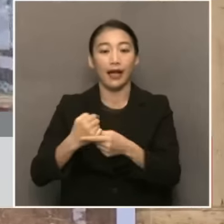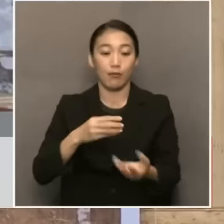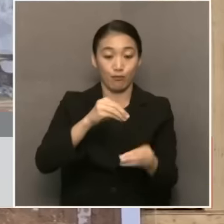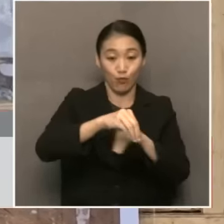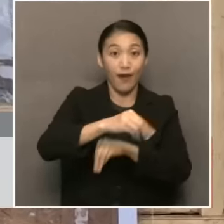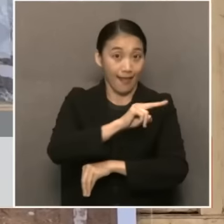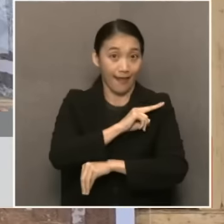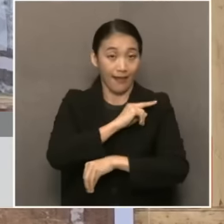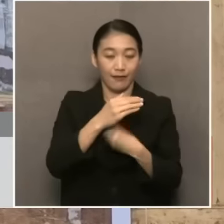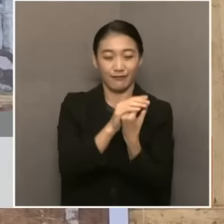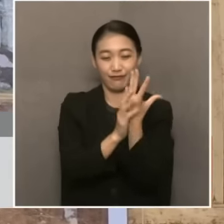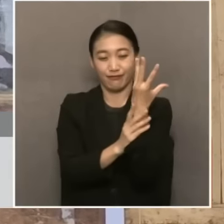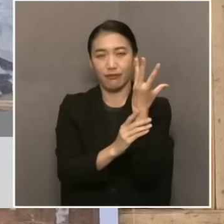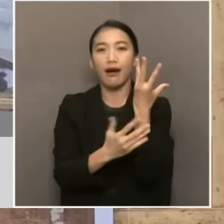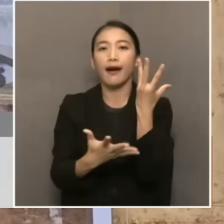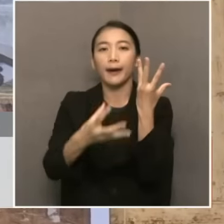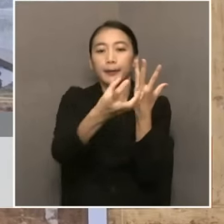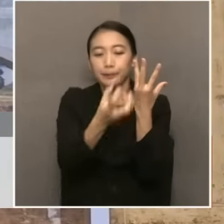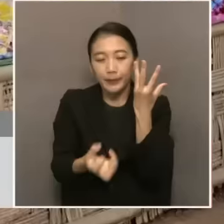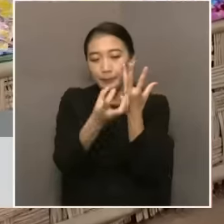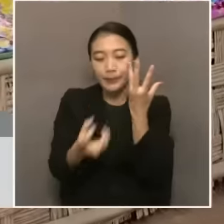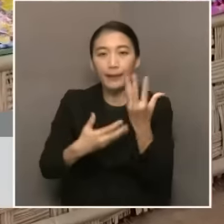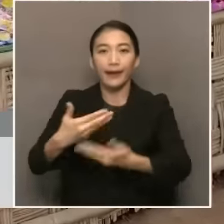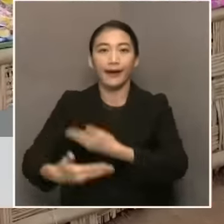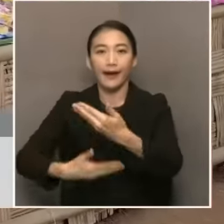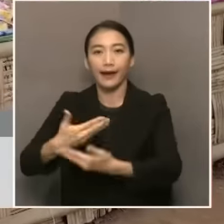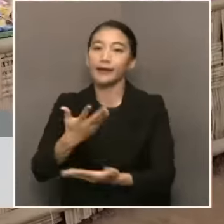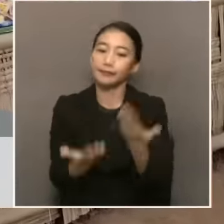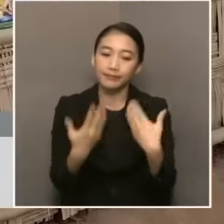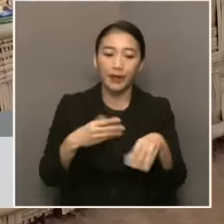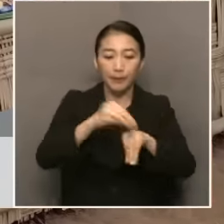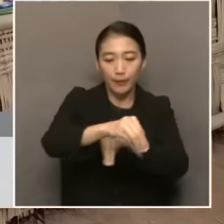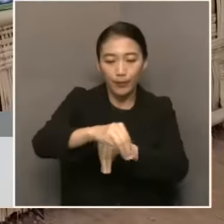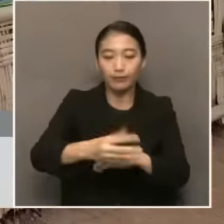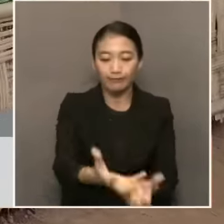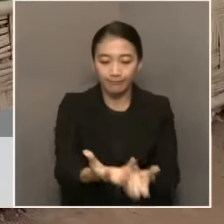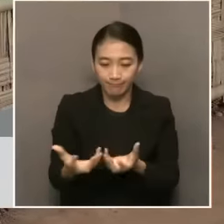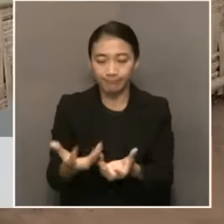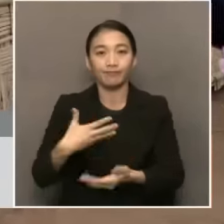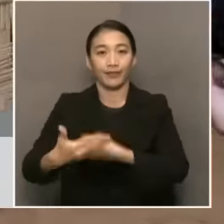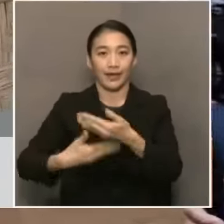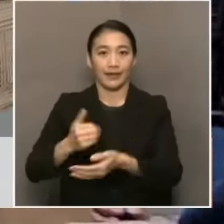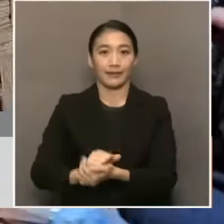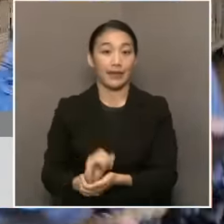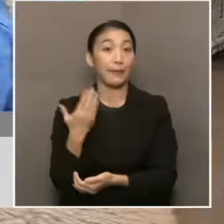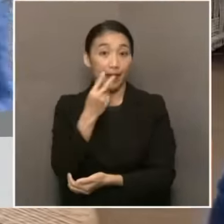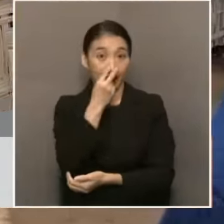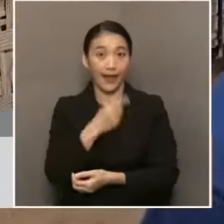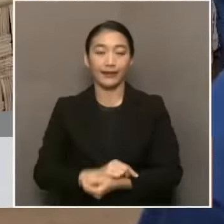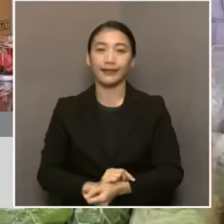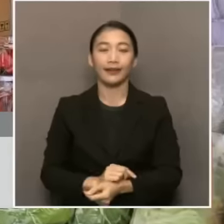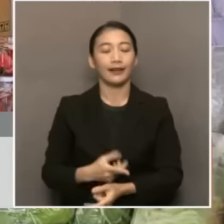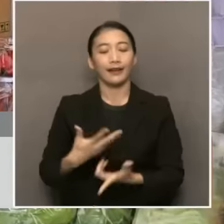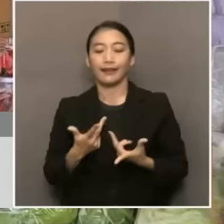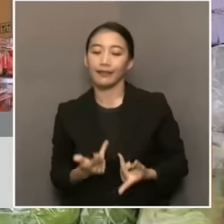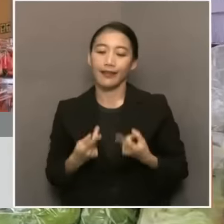ายให้แก่นักท่องเที่ยวนะคะแล้วอย่างที่คุณผู้ชมเห็นเมื่อสักครู่นี้มีการจัดกิจกรรมการแสดงบนเวทีโดยจะเกิดขึ้นในทุ